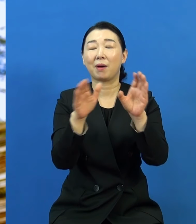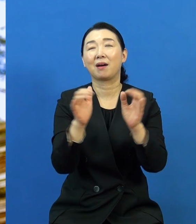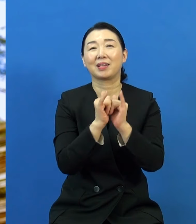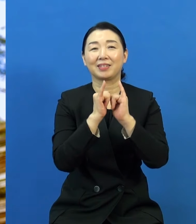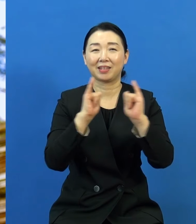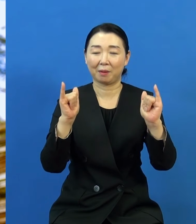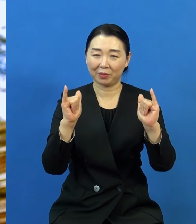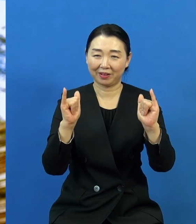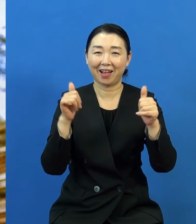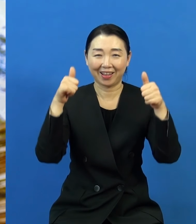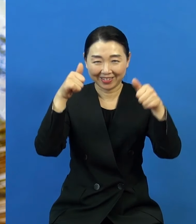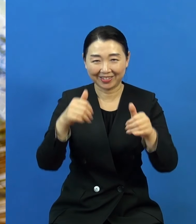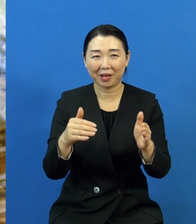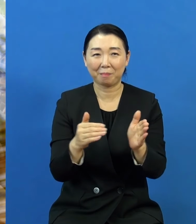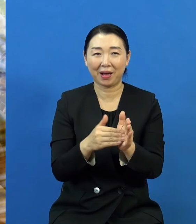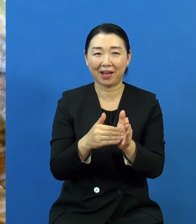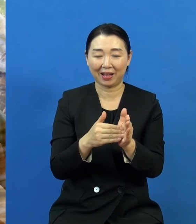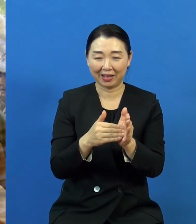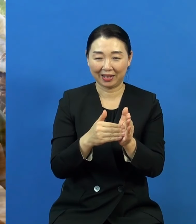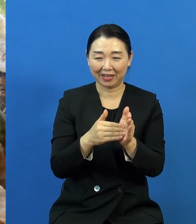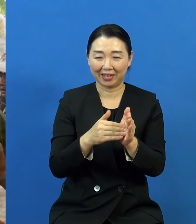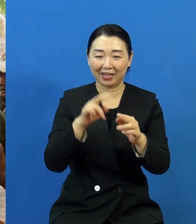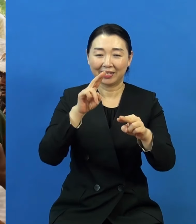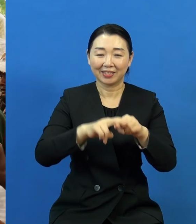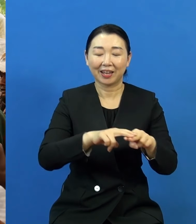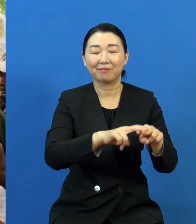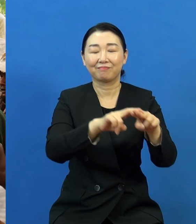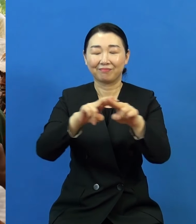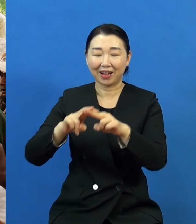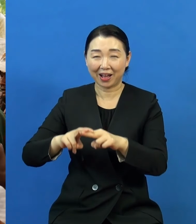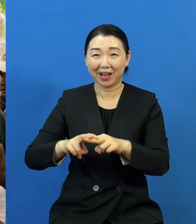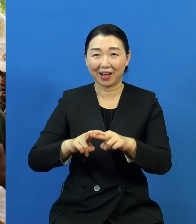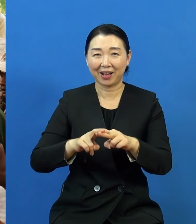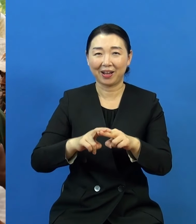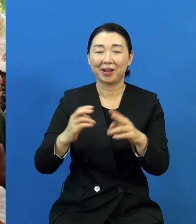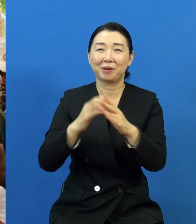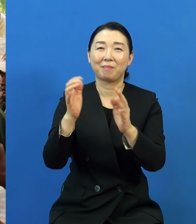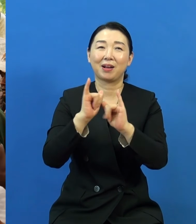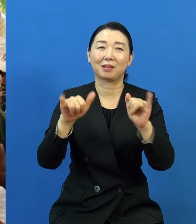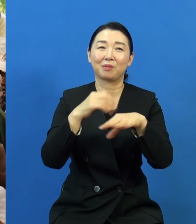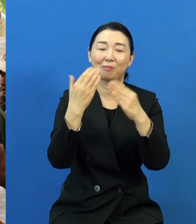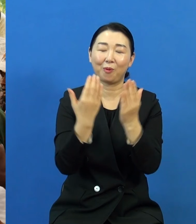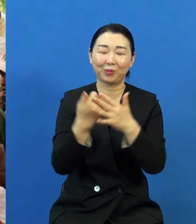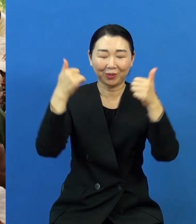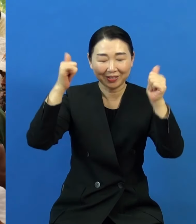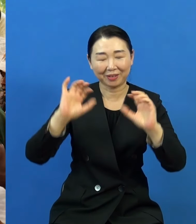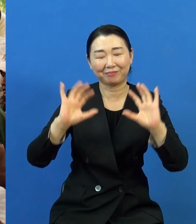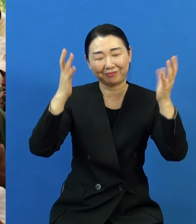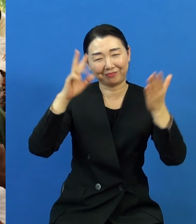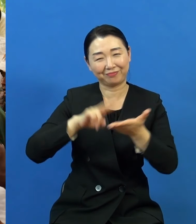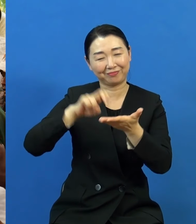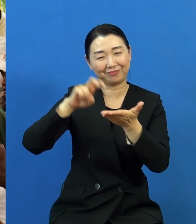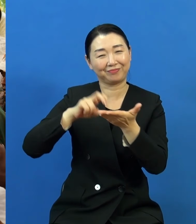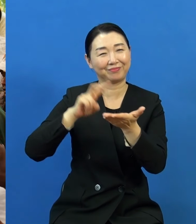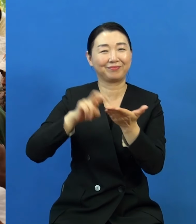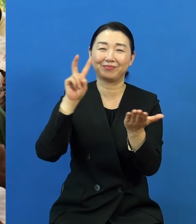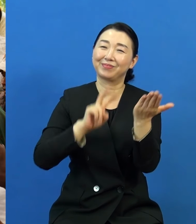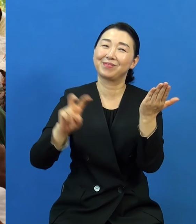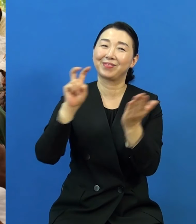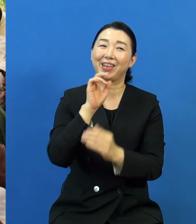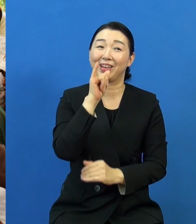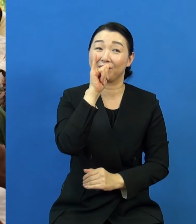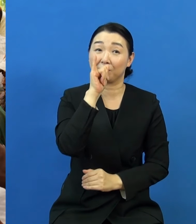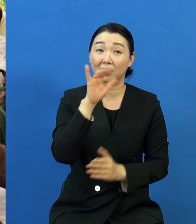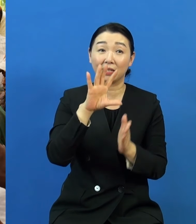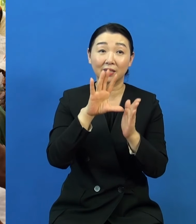나누고 자리에 앉자 마을 사람들이 모두 일어서서 박수를 하면서 뛰면서 노래를 합니다.